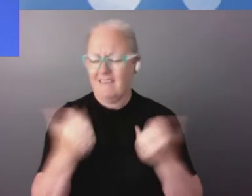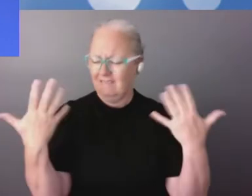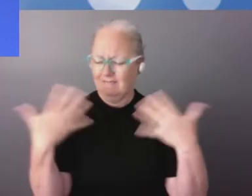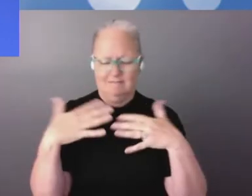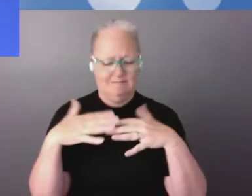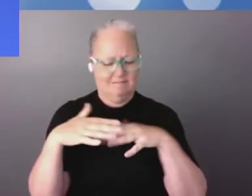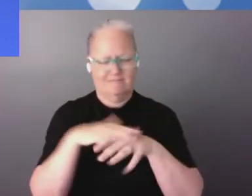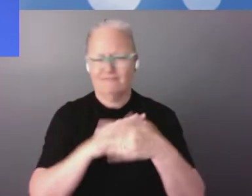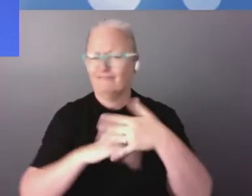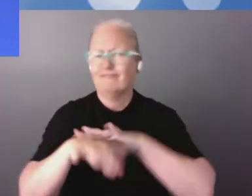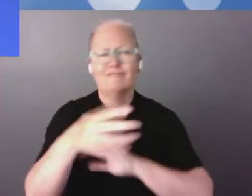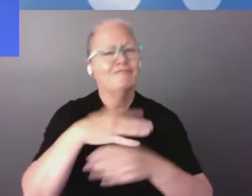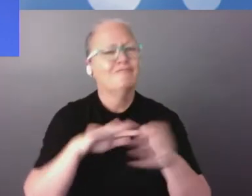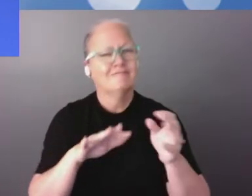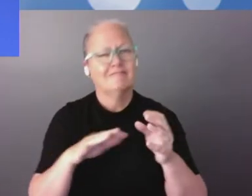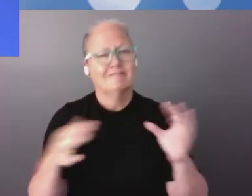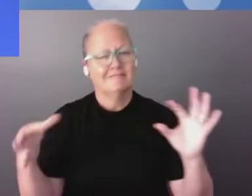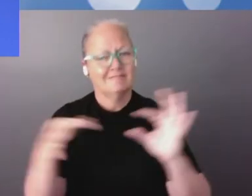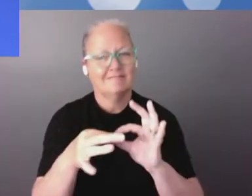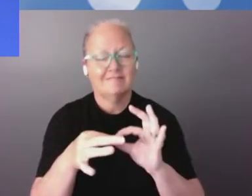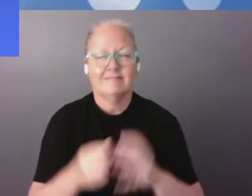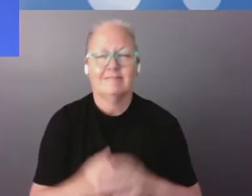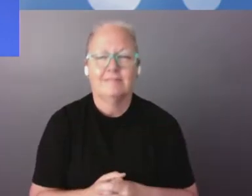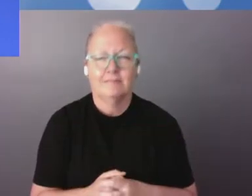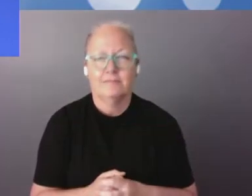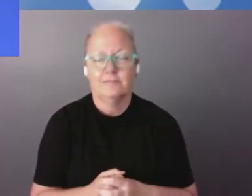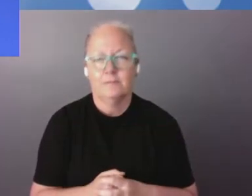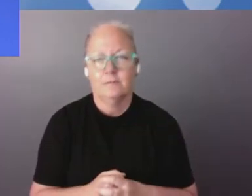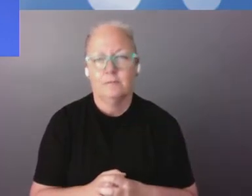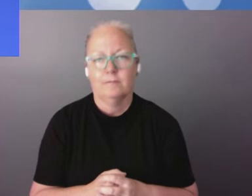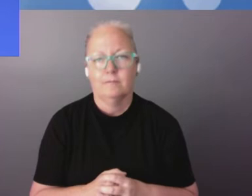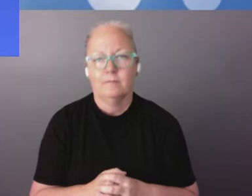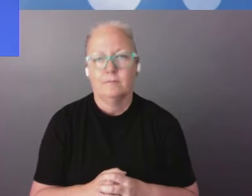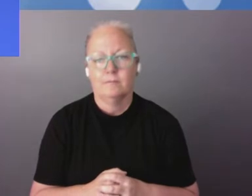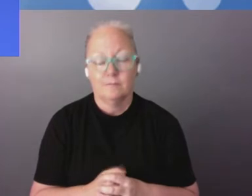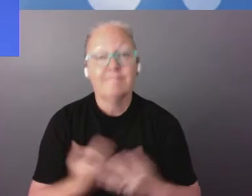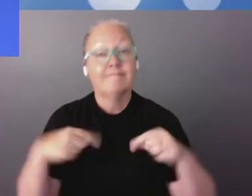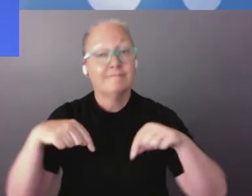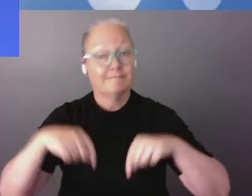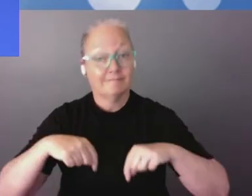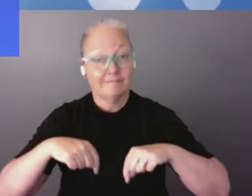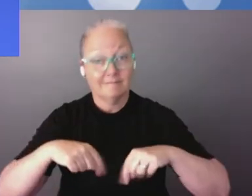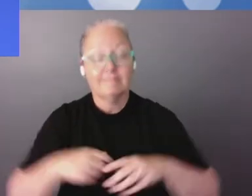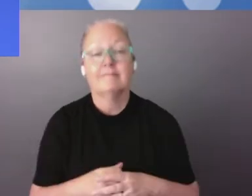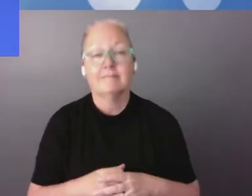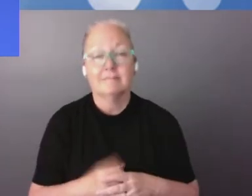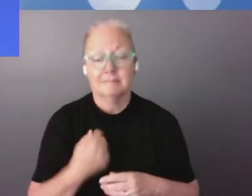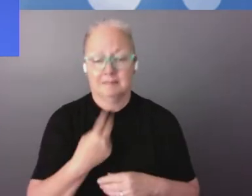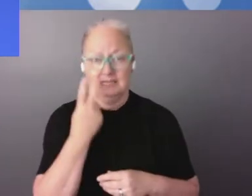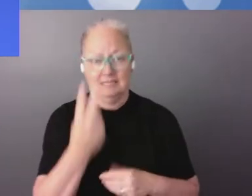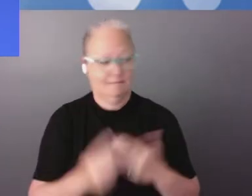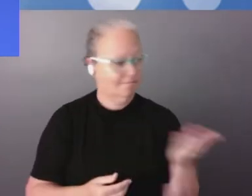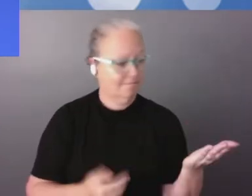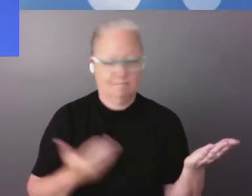في حياتنا اليومية، وحتى أخيرا في يومنا هذا نلاحظ الجمع بين هذين العالمين